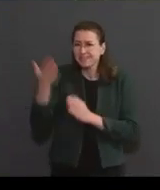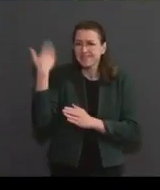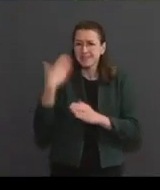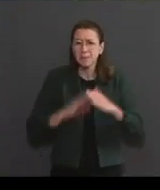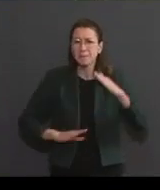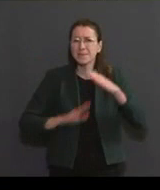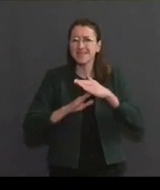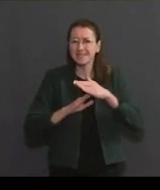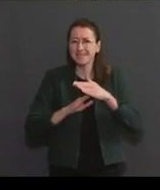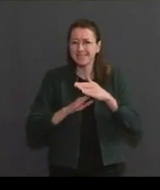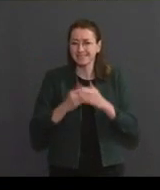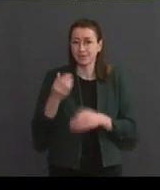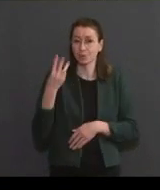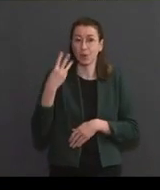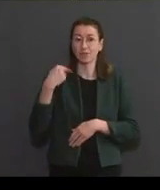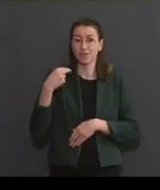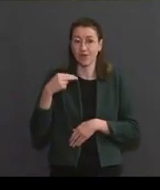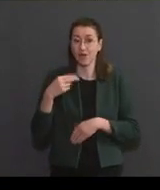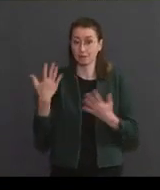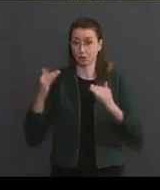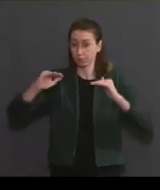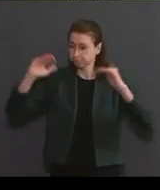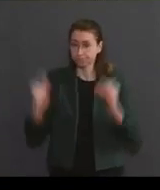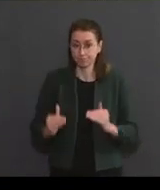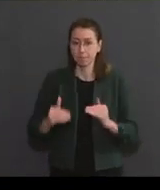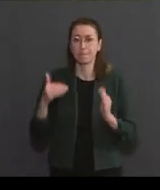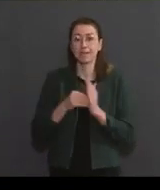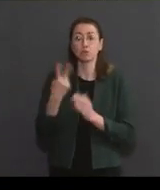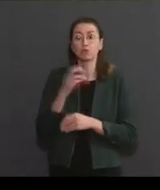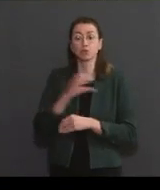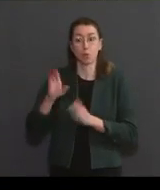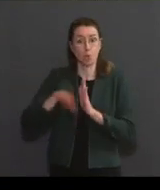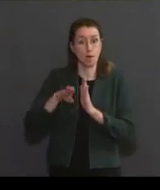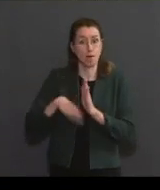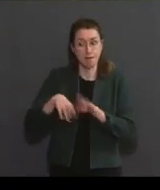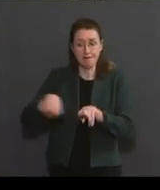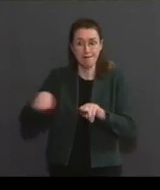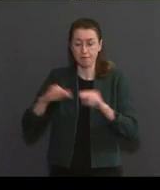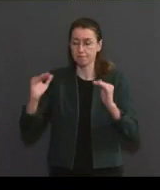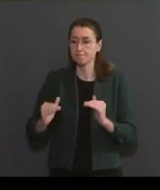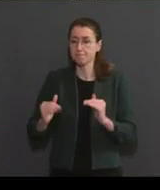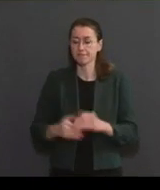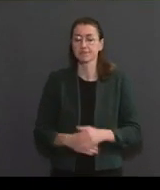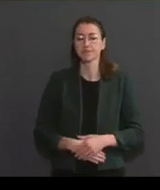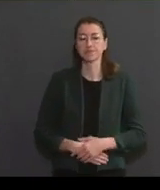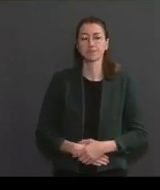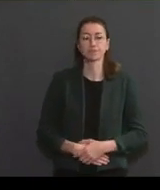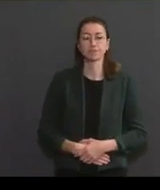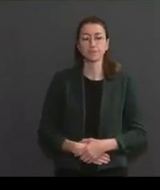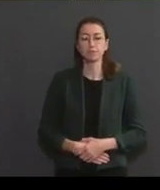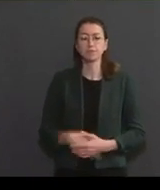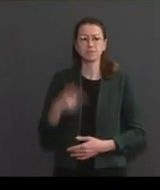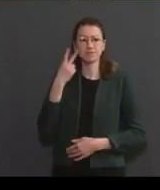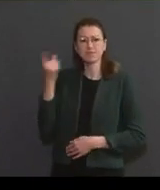mois. Au niveau des soins intensifs, qui, comme vous le savez, est le problème crucial dans ce type de pathologie, on